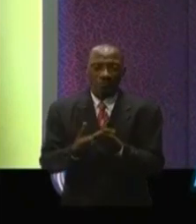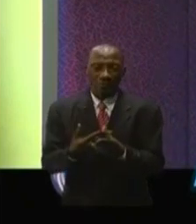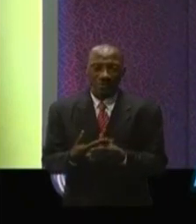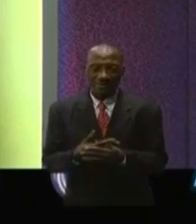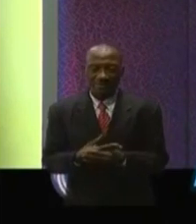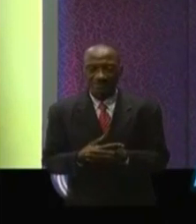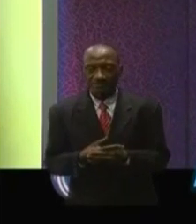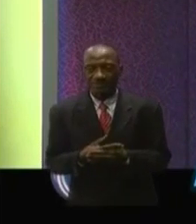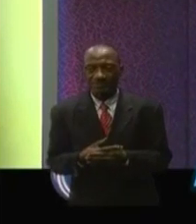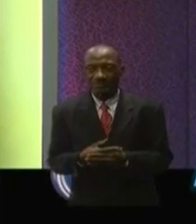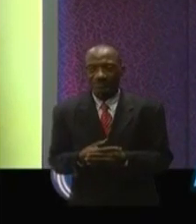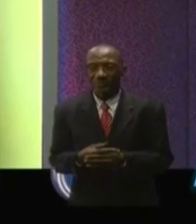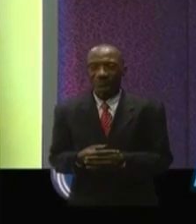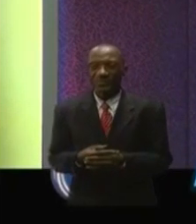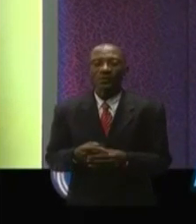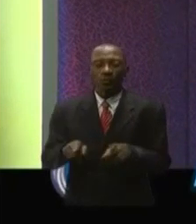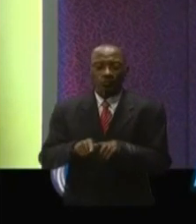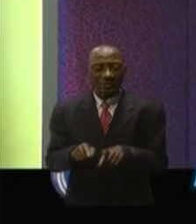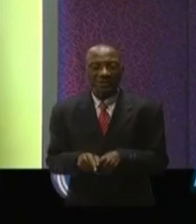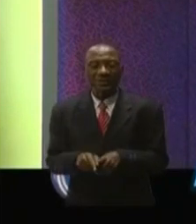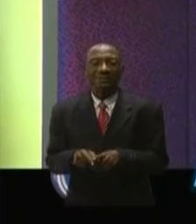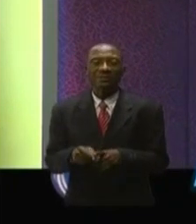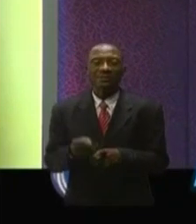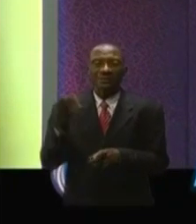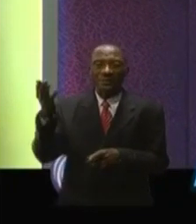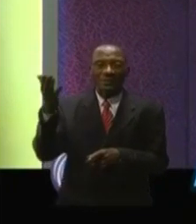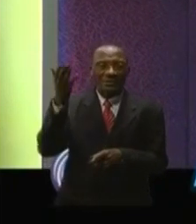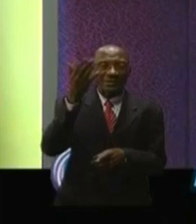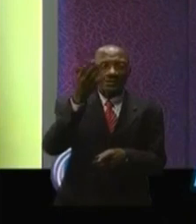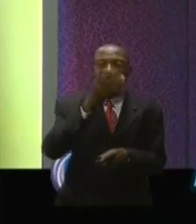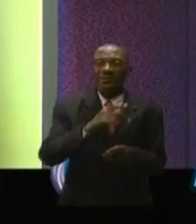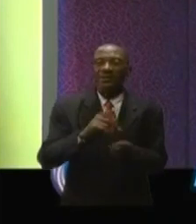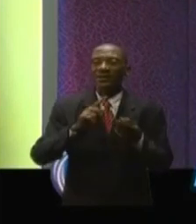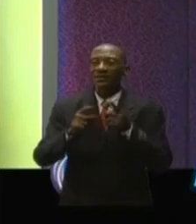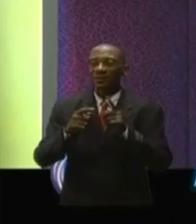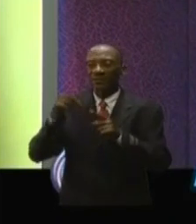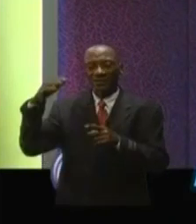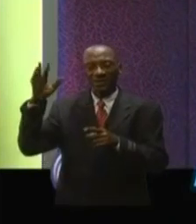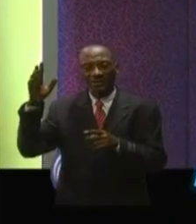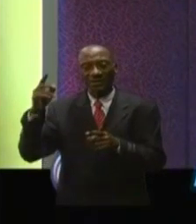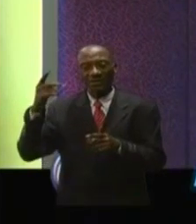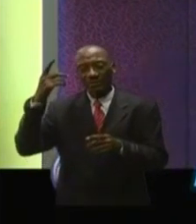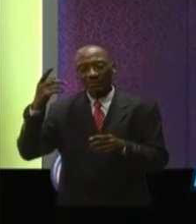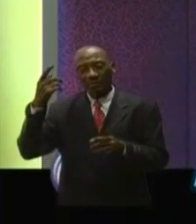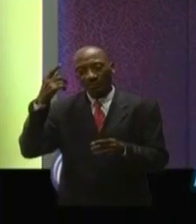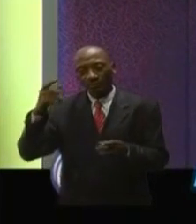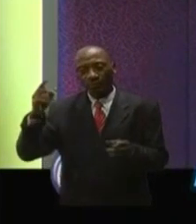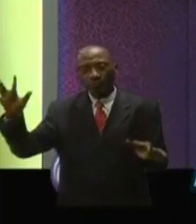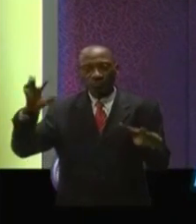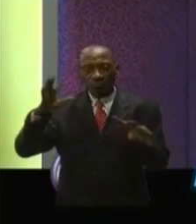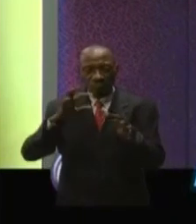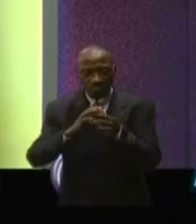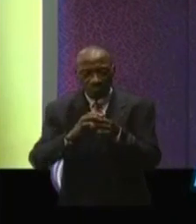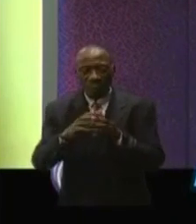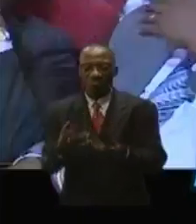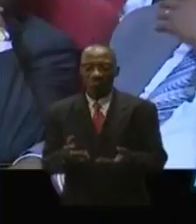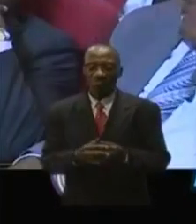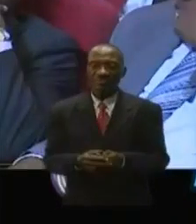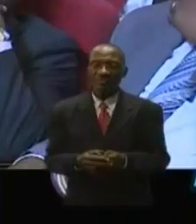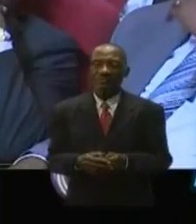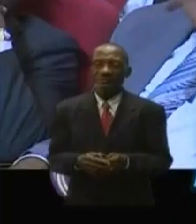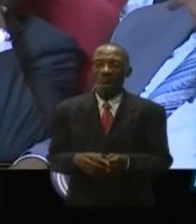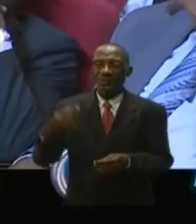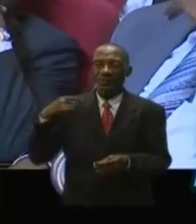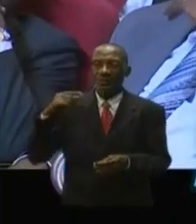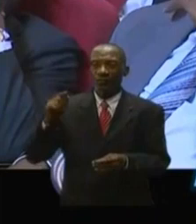pour appuyer encore ces efforts. Nous voulons aussi féliciter le gouverneur de la ville de Kinshasa pour